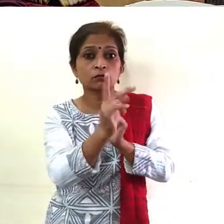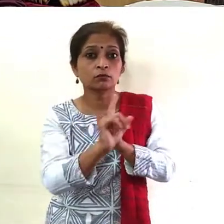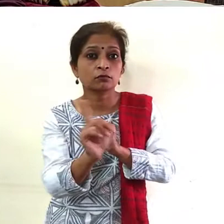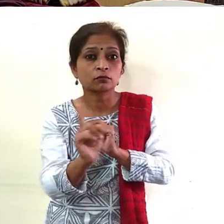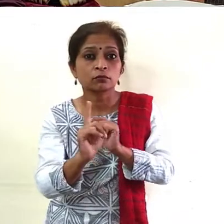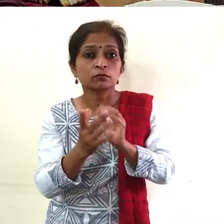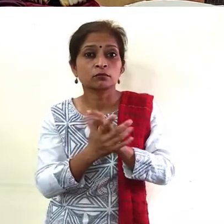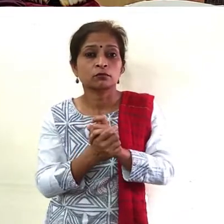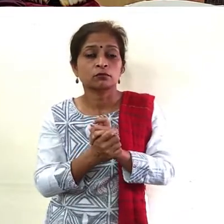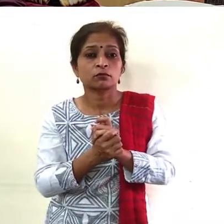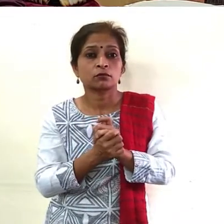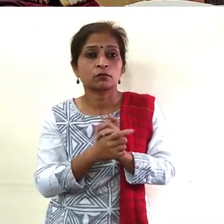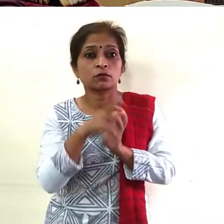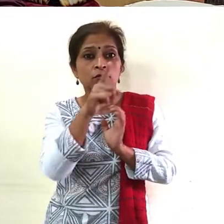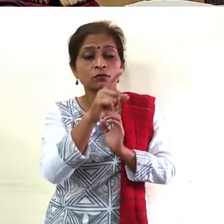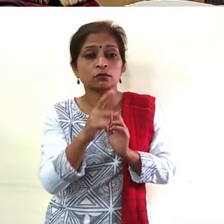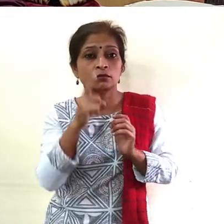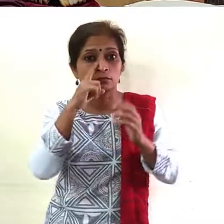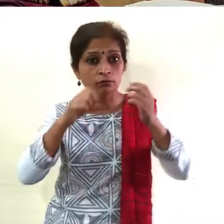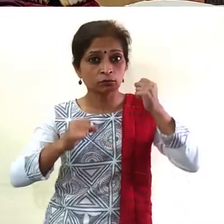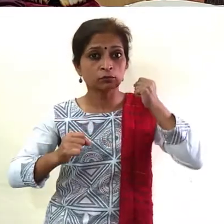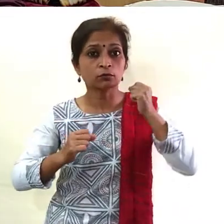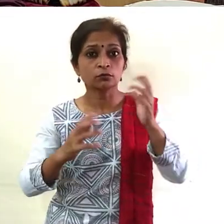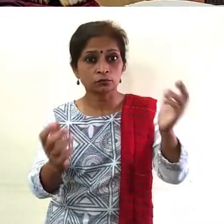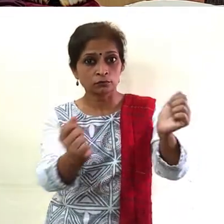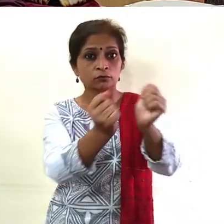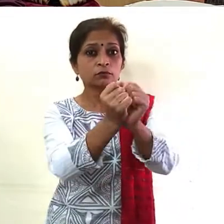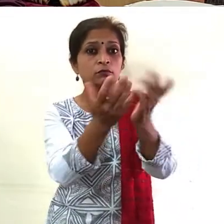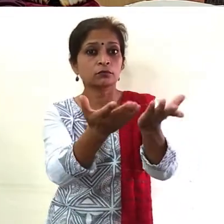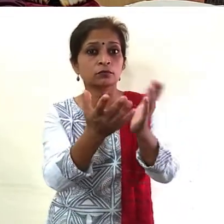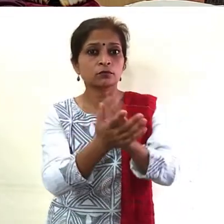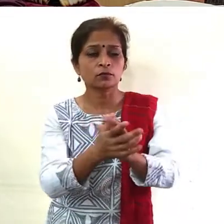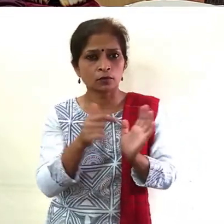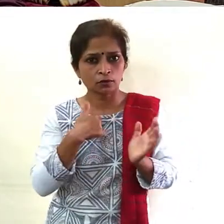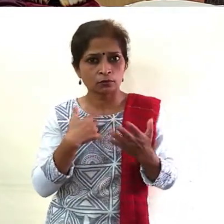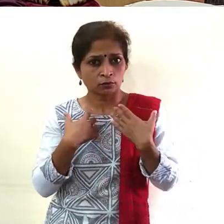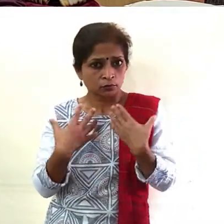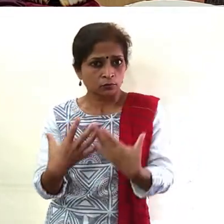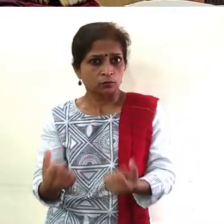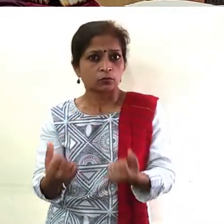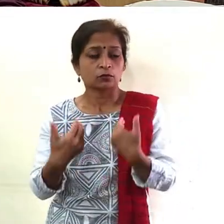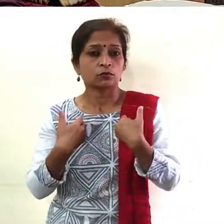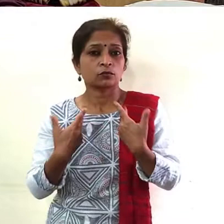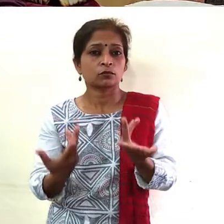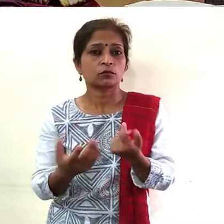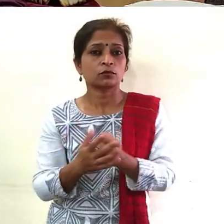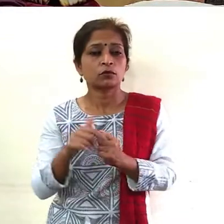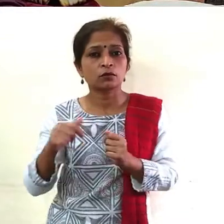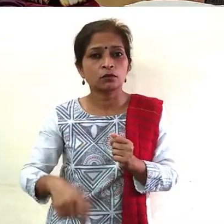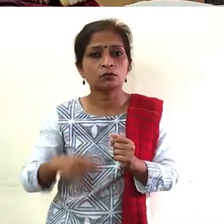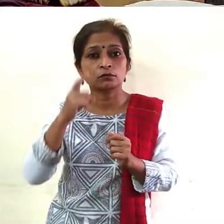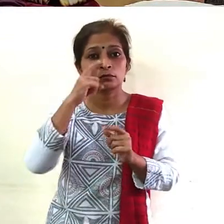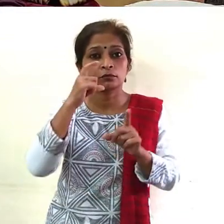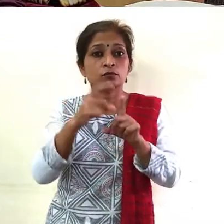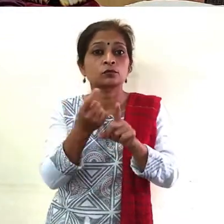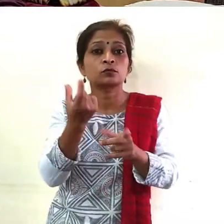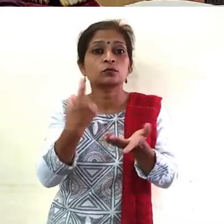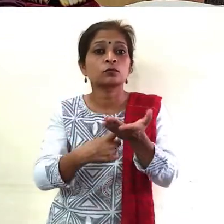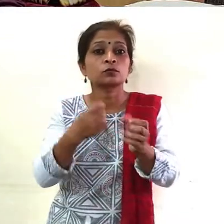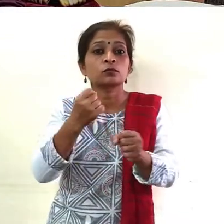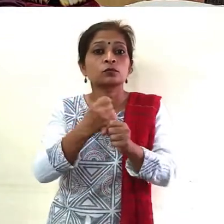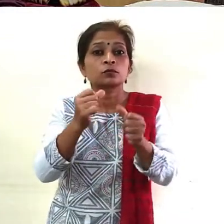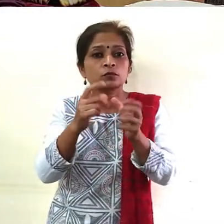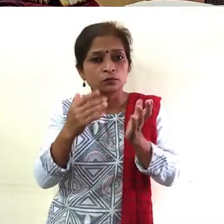था, आज माँ दुर्गा उनके साथ थी। तो इसलिए मैं चाहता हूं कि माँ दुर्गा की आराधना